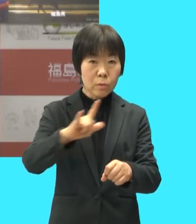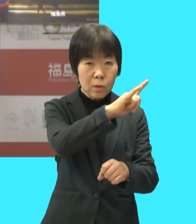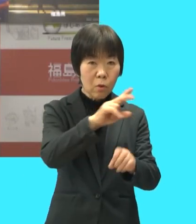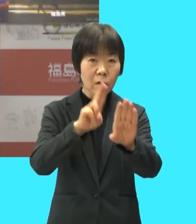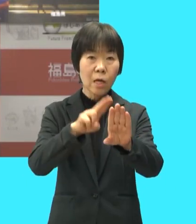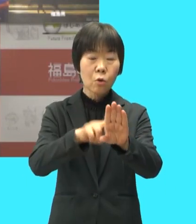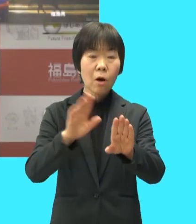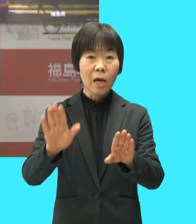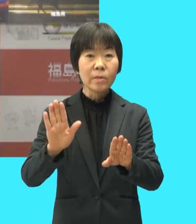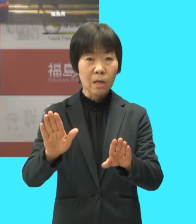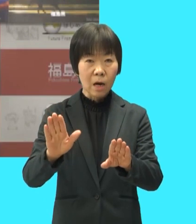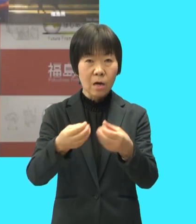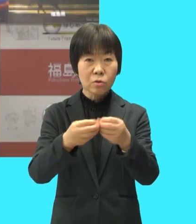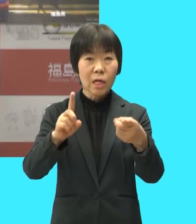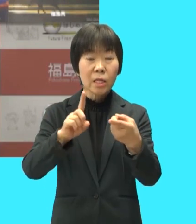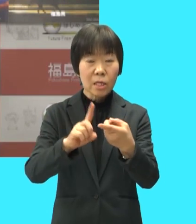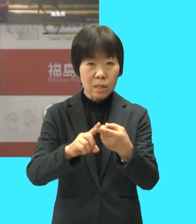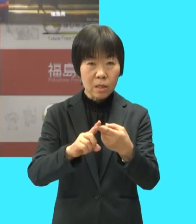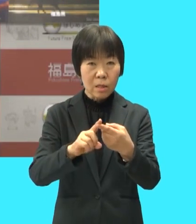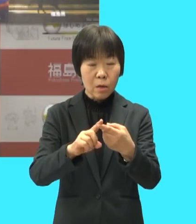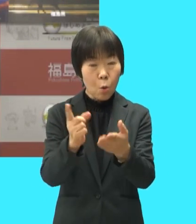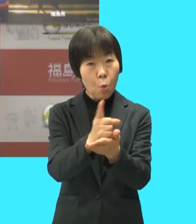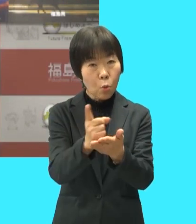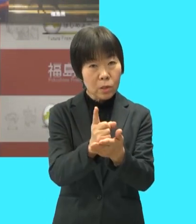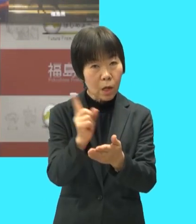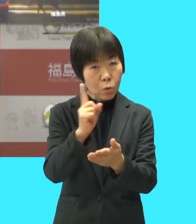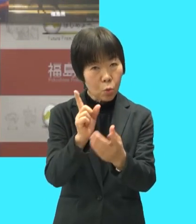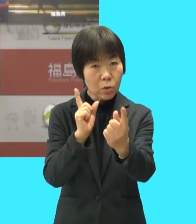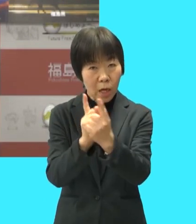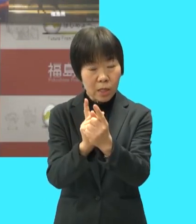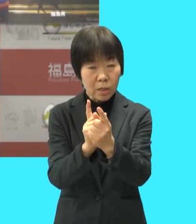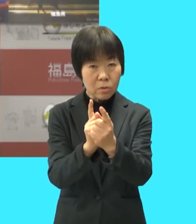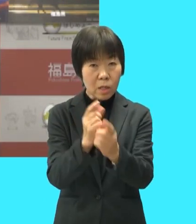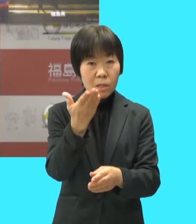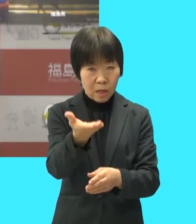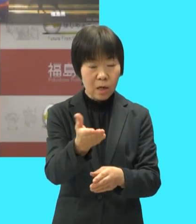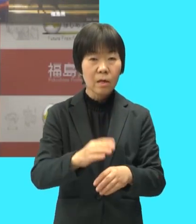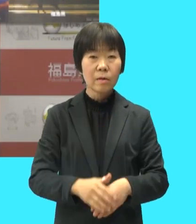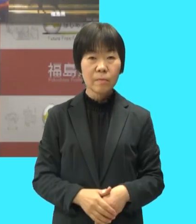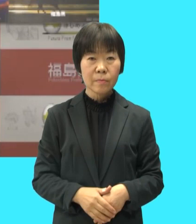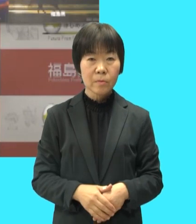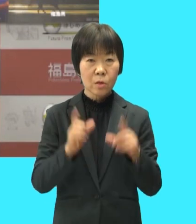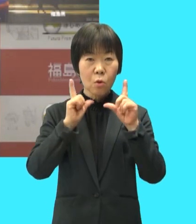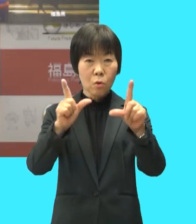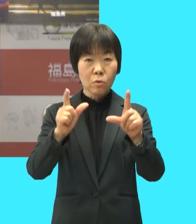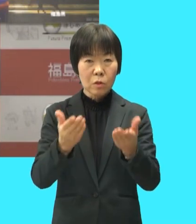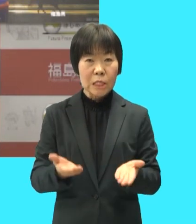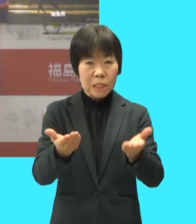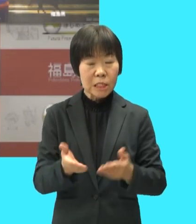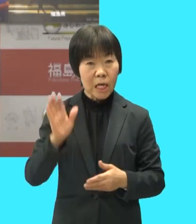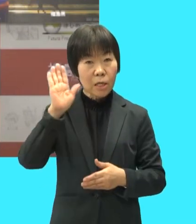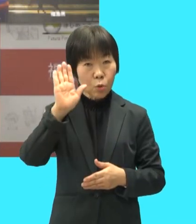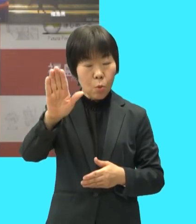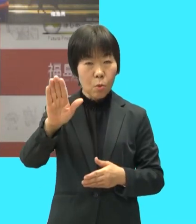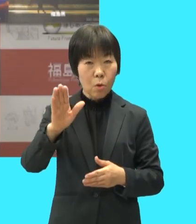ところがあったと思うんですが、具体的にこう方向性としてどういう働き方をされていくかというところをお伺いしたいんですが、 震災後ですね、や